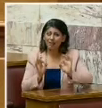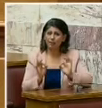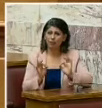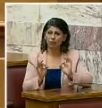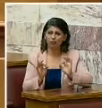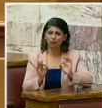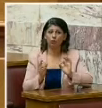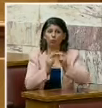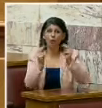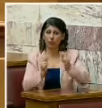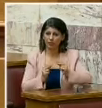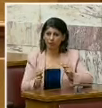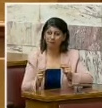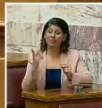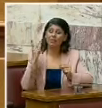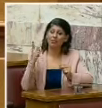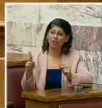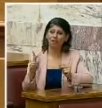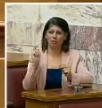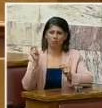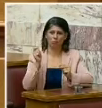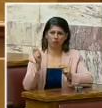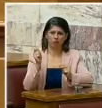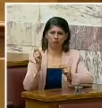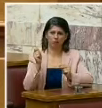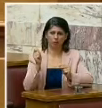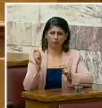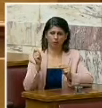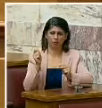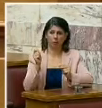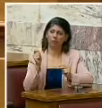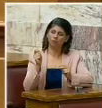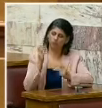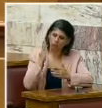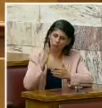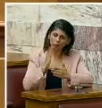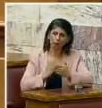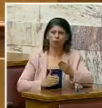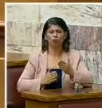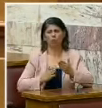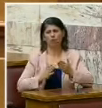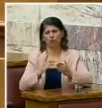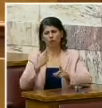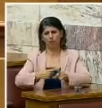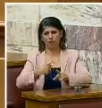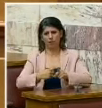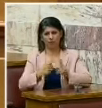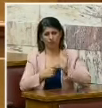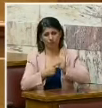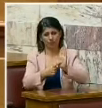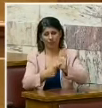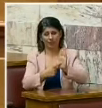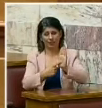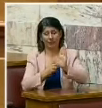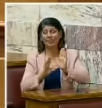του αποτελέσματος της δικιάς σας πολιτικής για τον μέσο Έλληνα. Κοιτάξτε λοιπόν εδώ πέρα, κύριε Τσίπρα, τι δείχνει αυτός